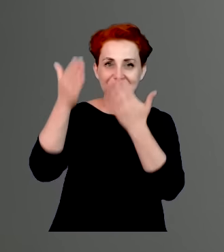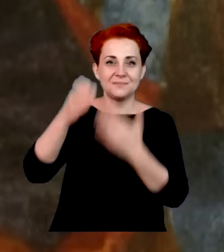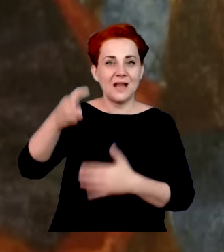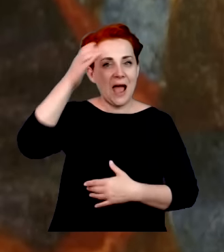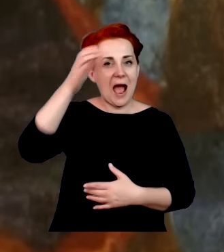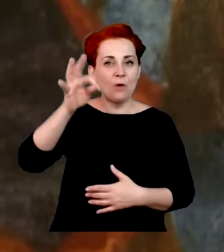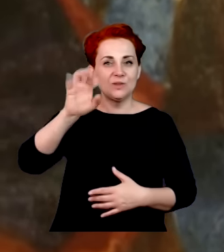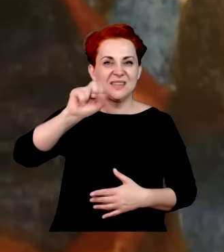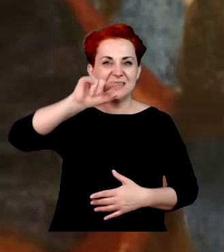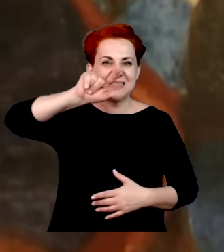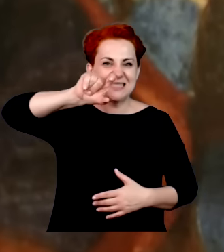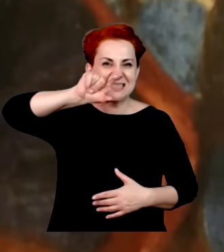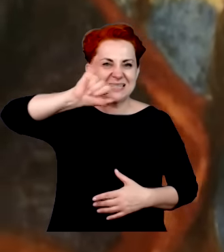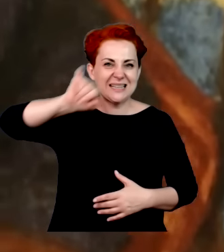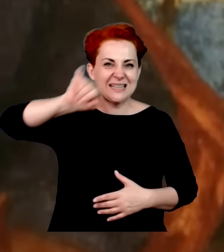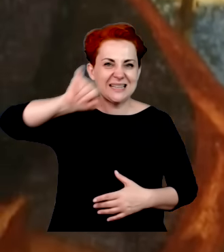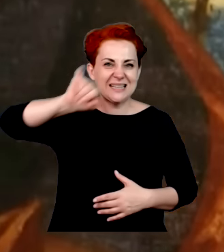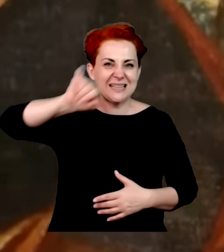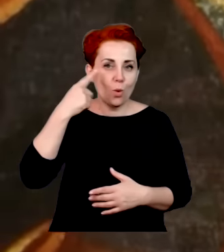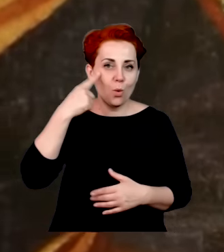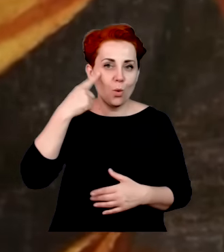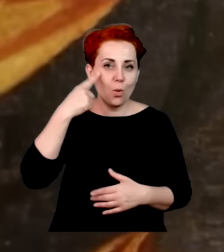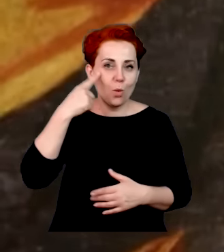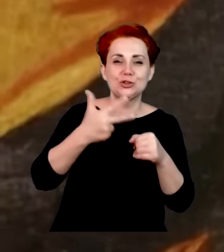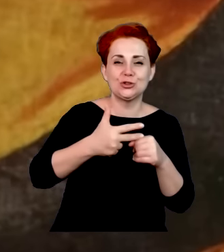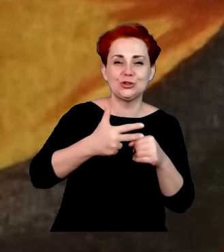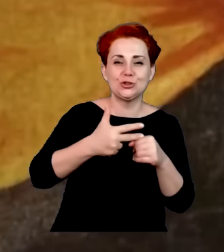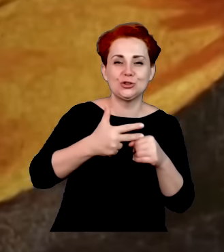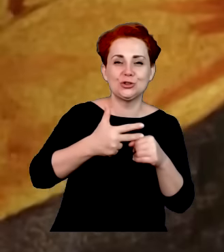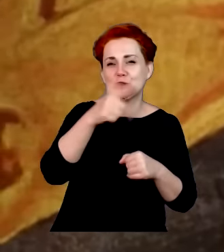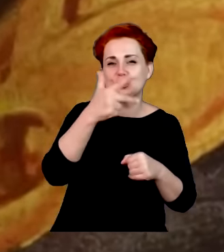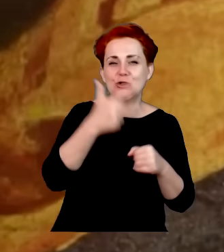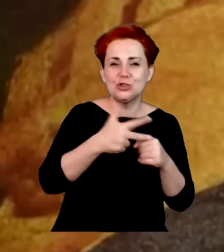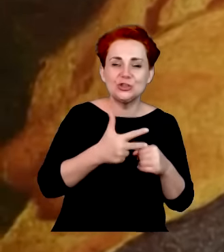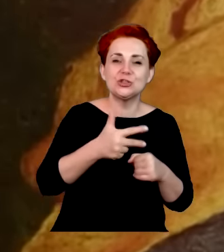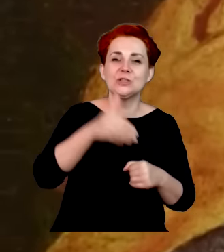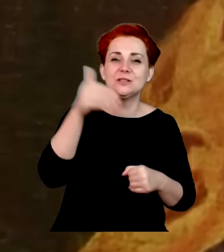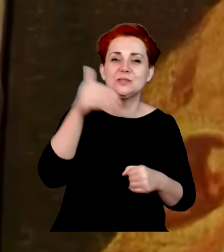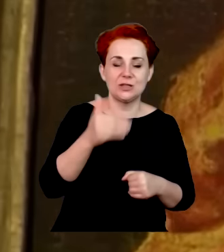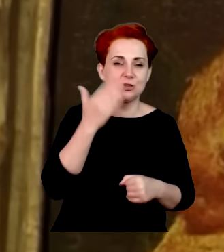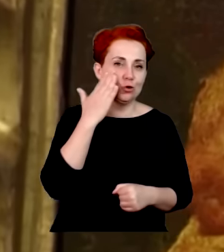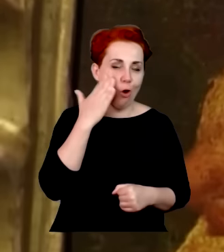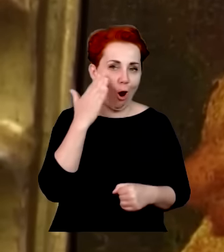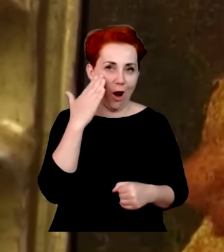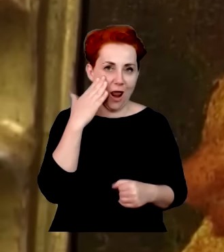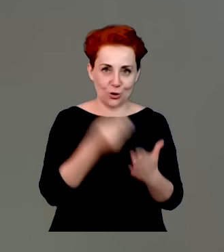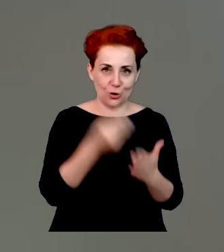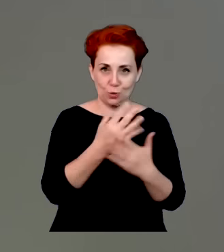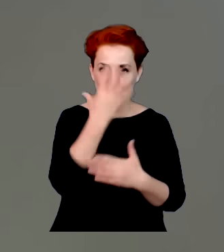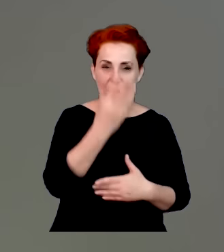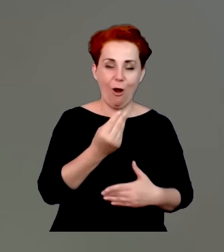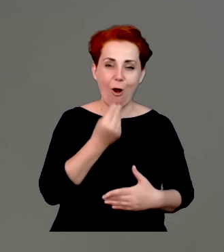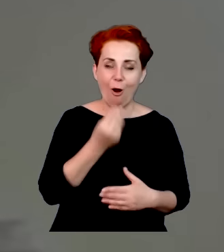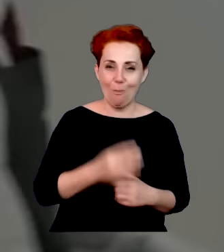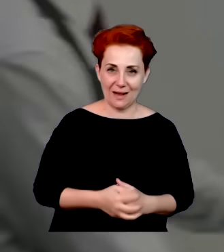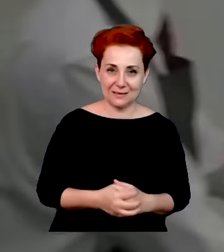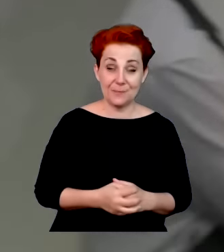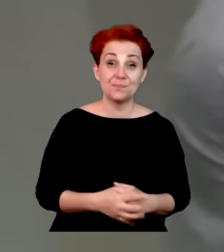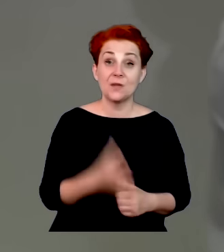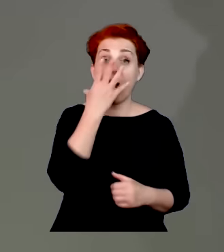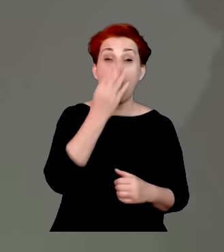milionów dolarów. Odpoczynek podczas ucieczki do Egiptu przedstawia Maryję tulącą dzieciątko Jezus i Józefa siedzącego w pobliżu. Obraz, według